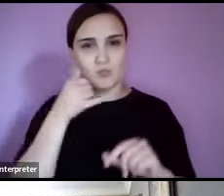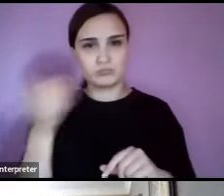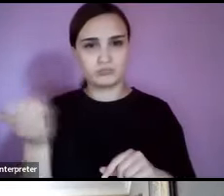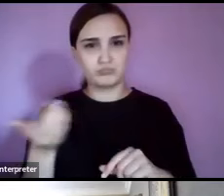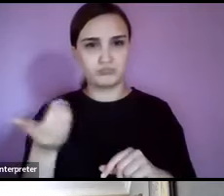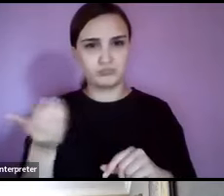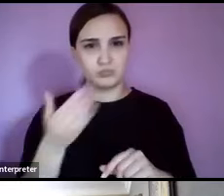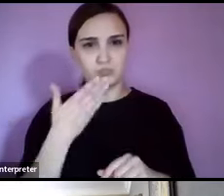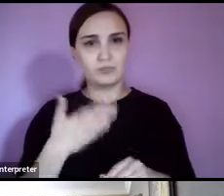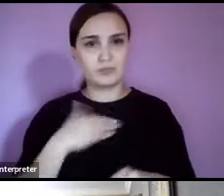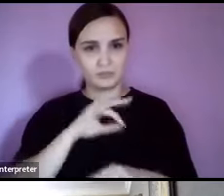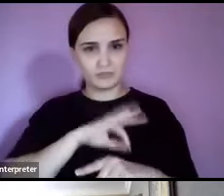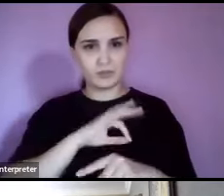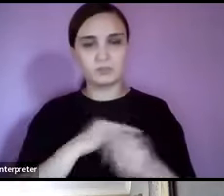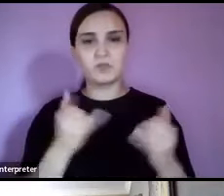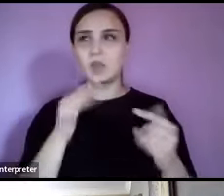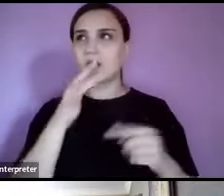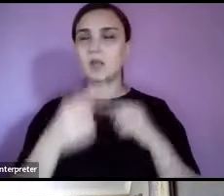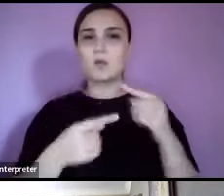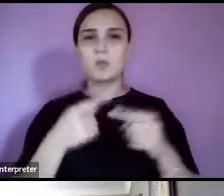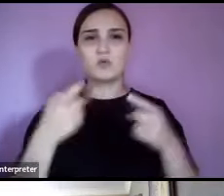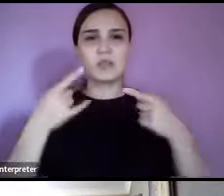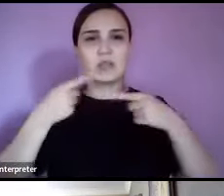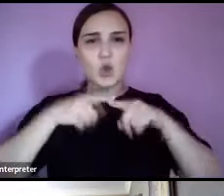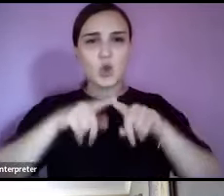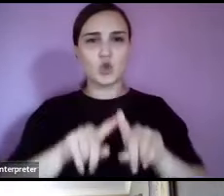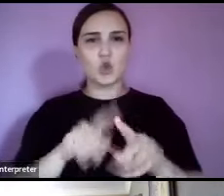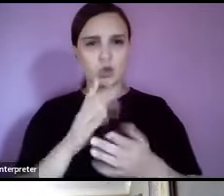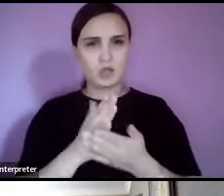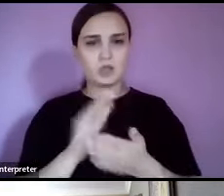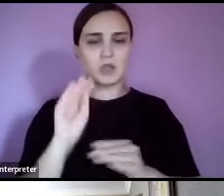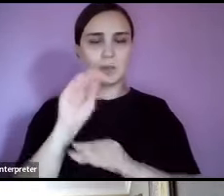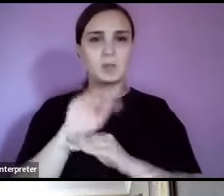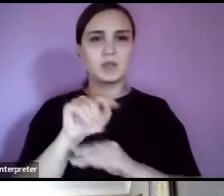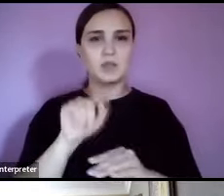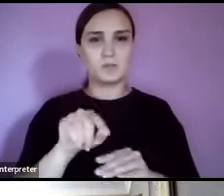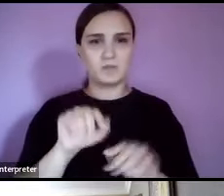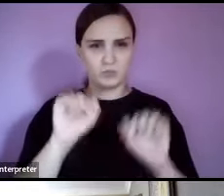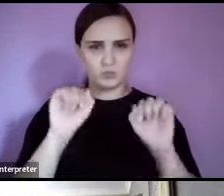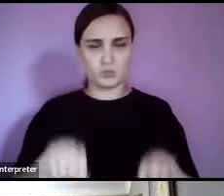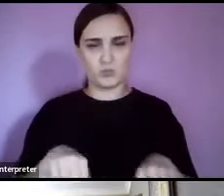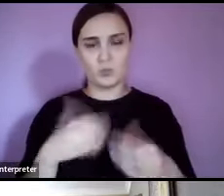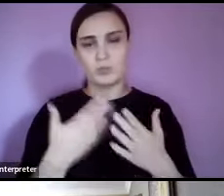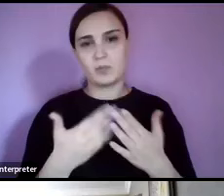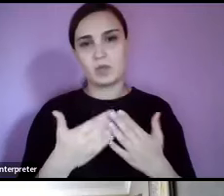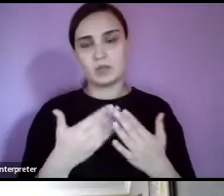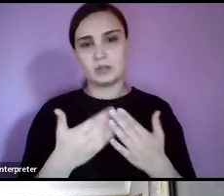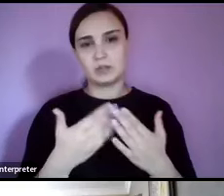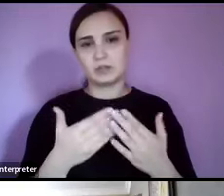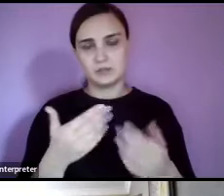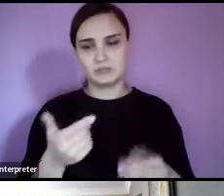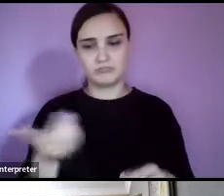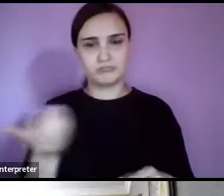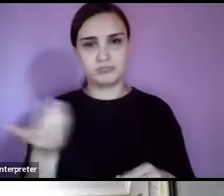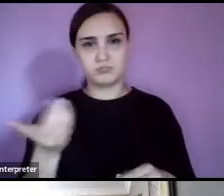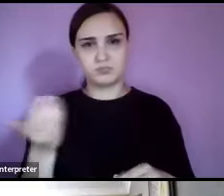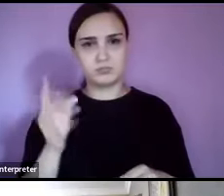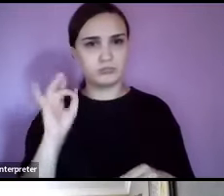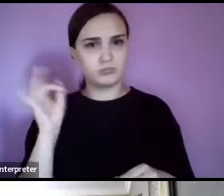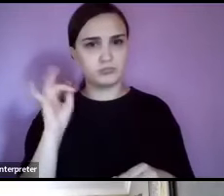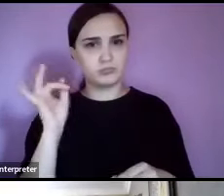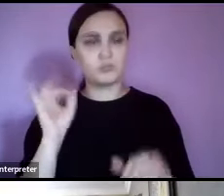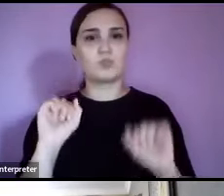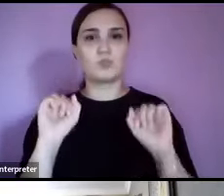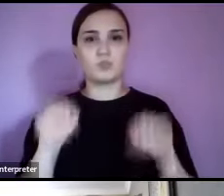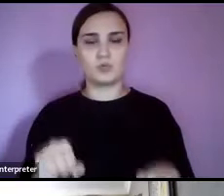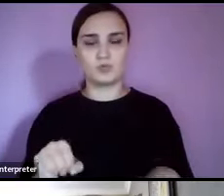ტელეფონს და ამ თანამედროვე ტექნოლოგიებს აქვთ კიდე დამატებით ფუნქციები, რაც შეიძლება თქვათ მაღაზიას დარეკვიდან